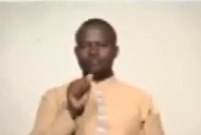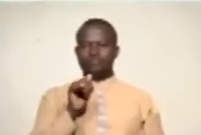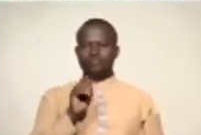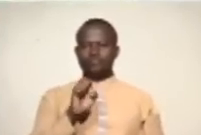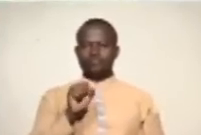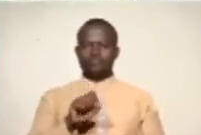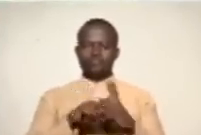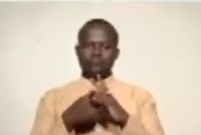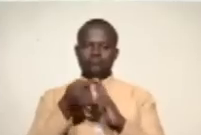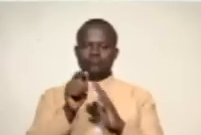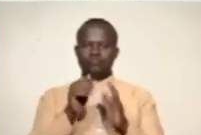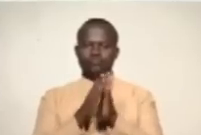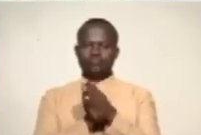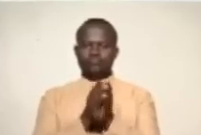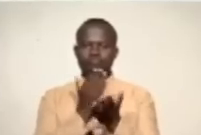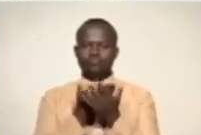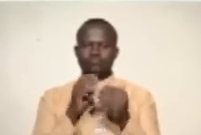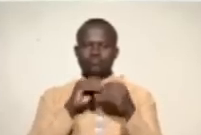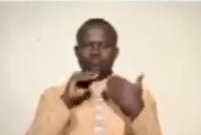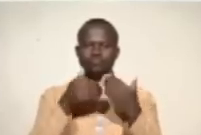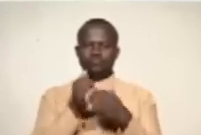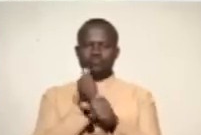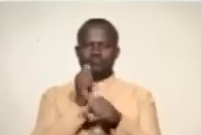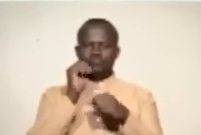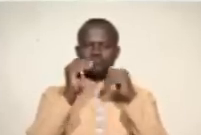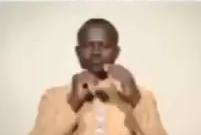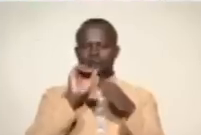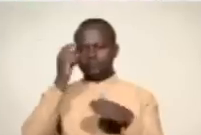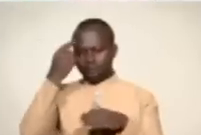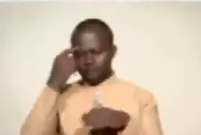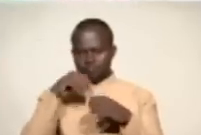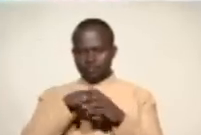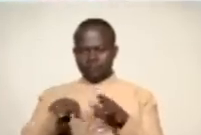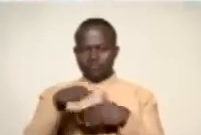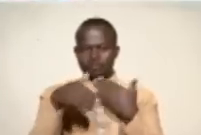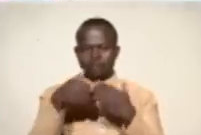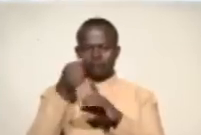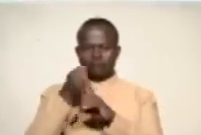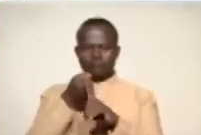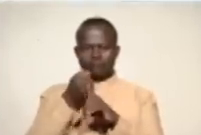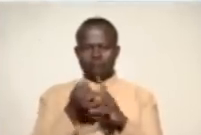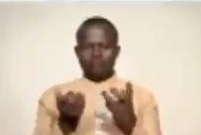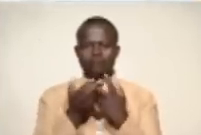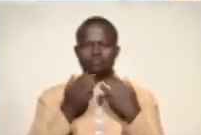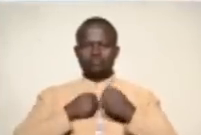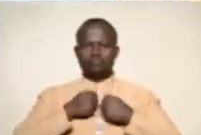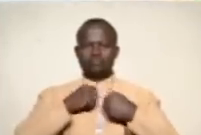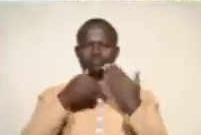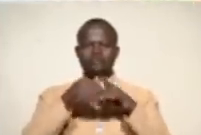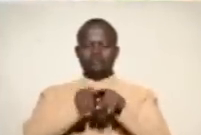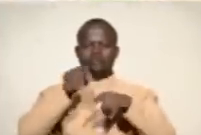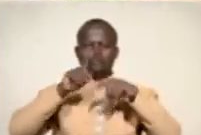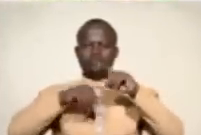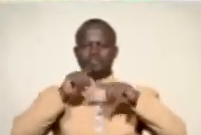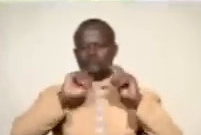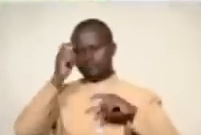Alice ahereye kuri aya mateka asaba abayobozi n'abakozi mu nzego za leta muri iyi ntara guharanira ibihuza Abanyarwanda nk'uko politiki ya